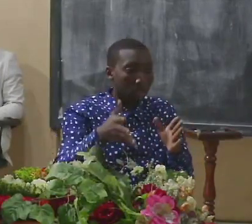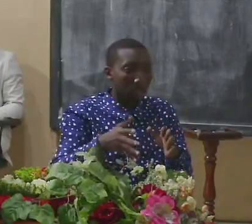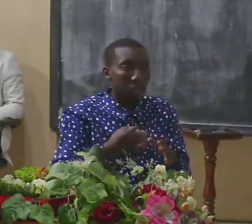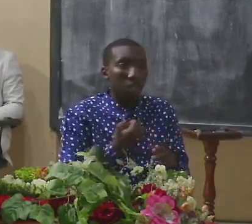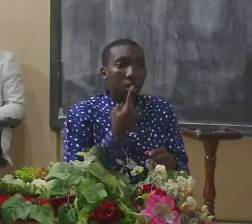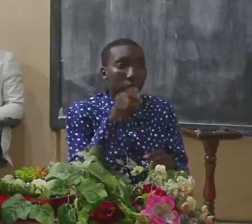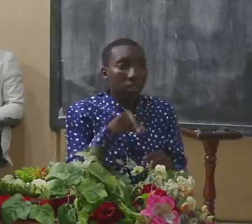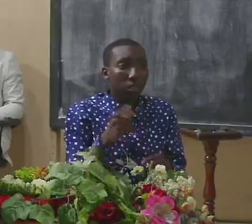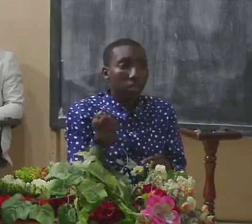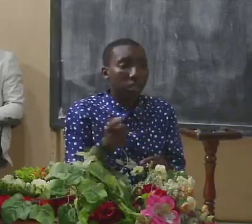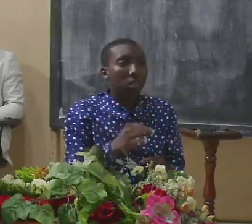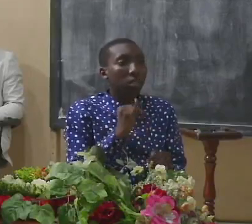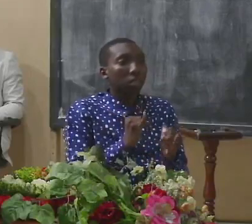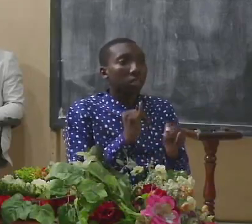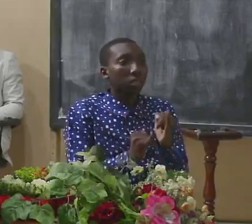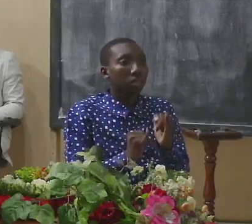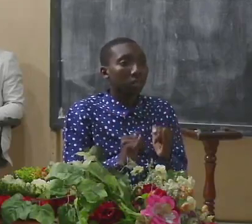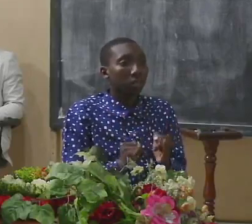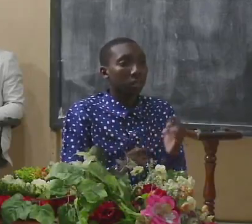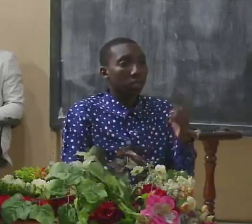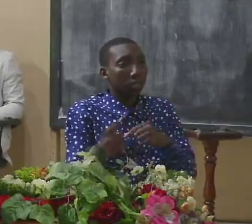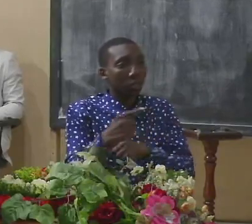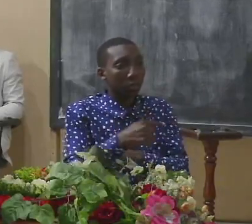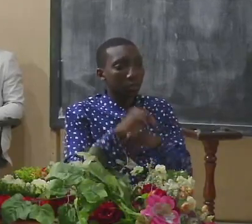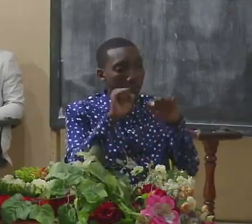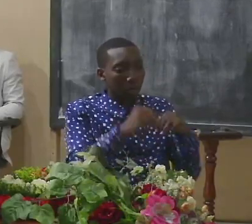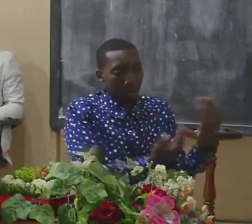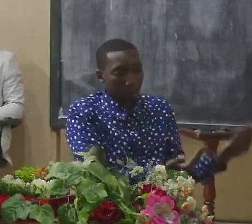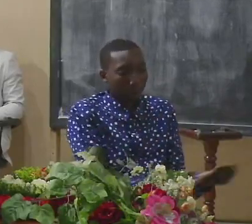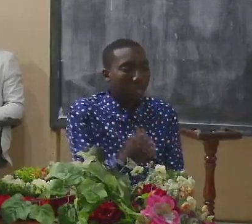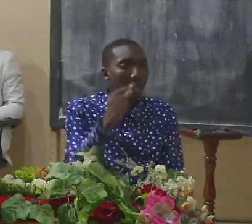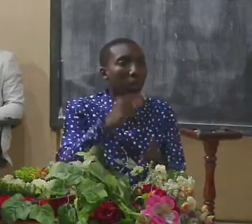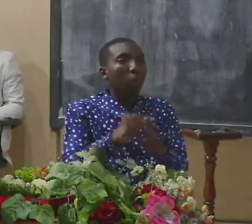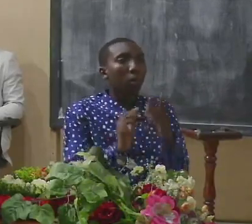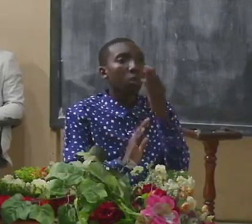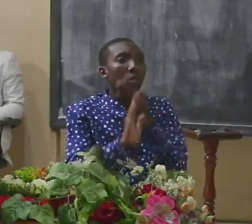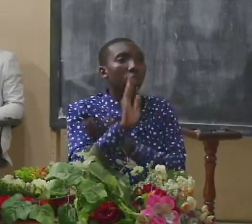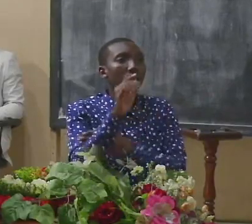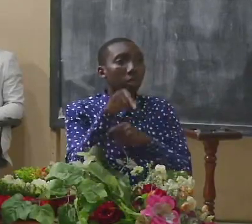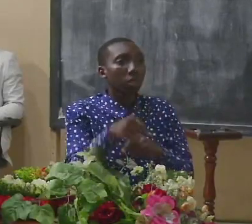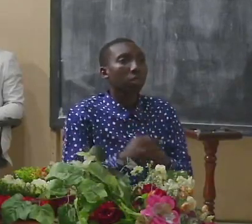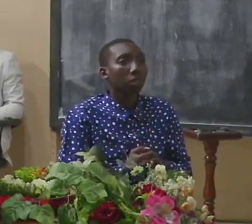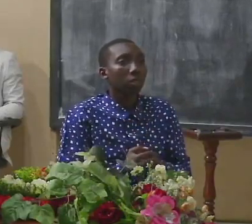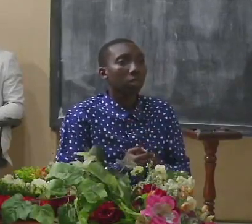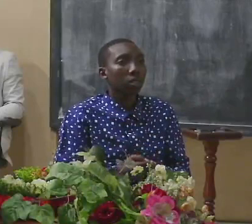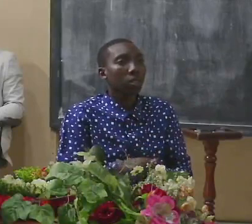est prédicateur, il nous a demandé s'il pouvait apporter la parole de Dieu cette semaine.